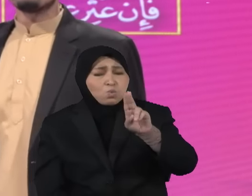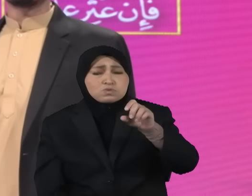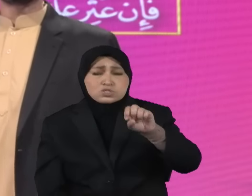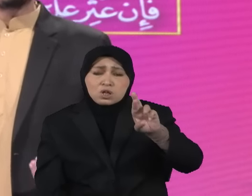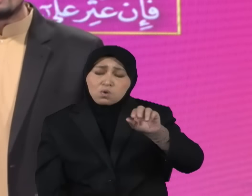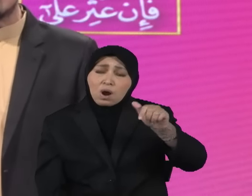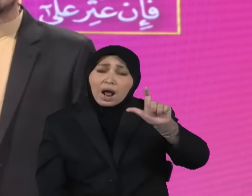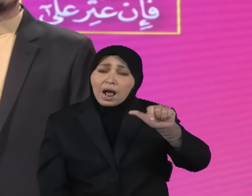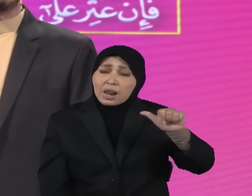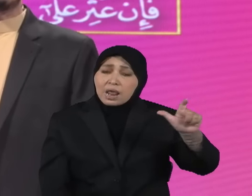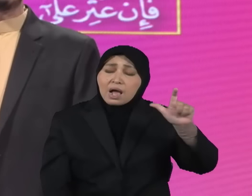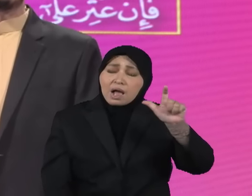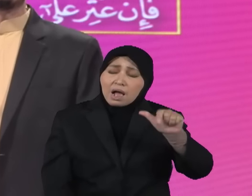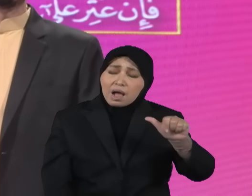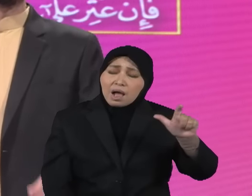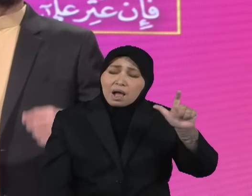عُثِرَ عَلَىٰ